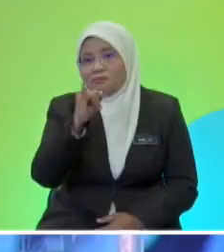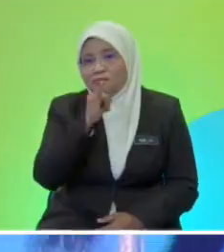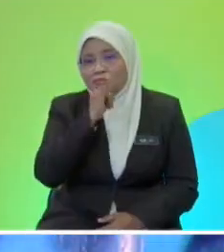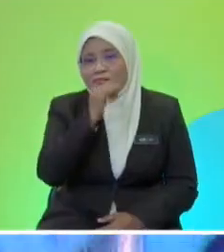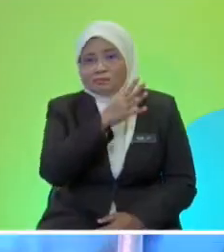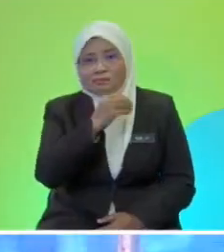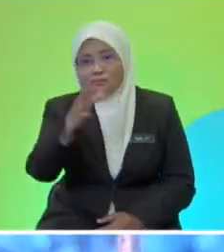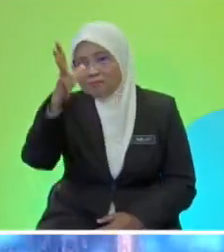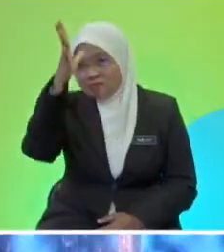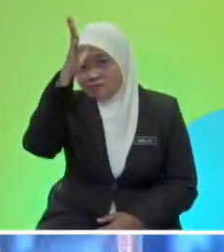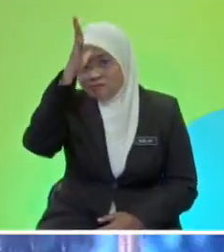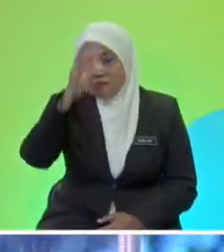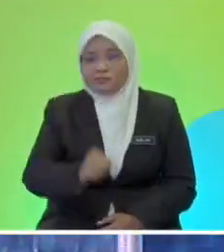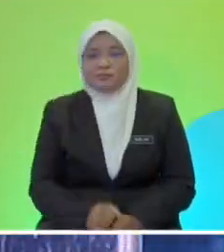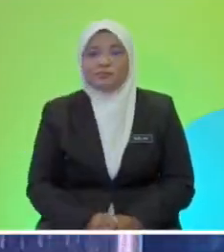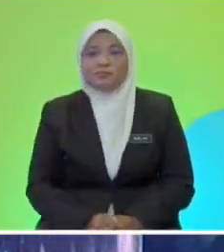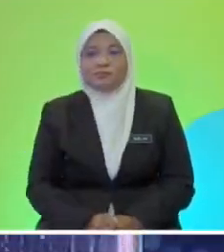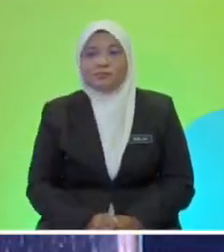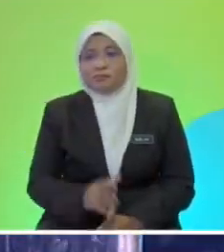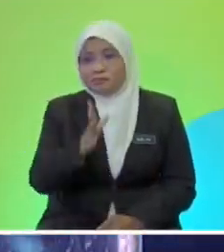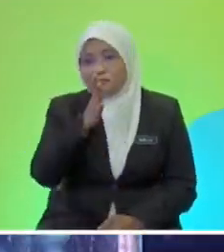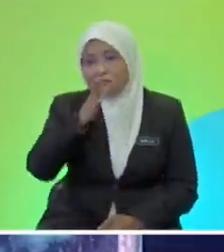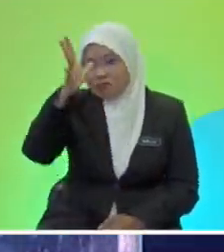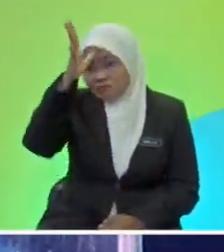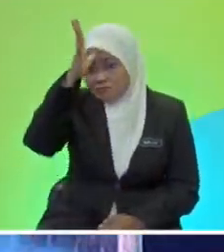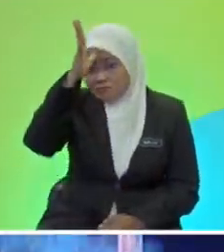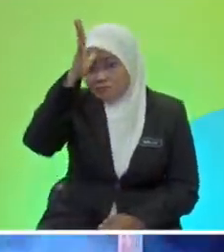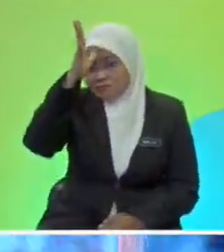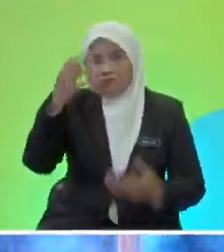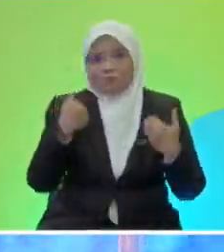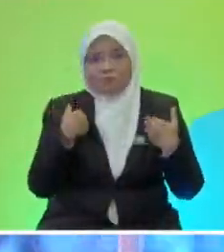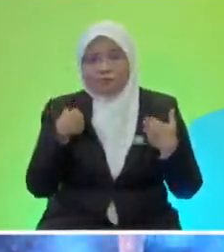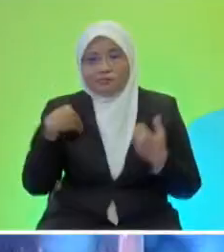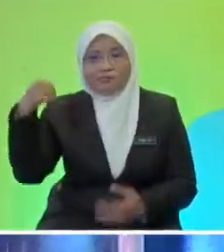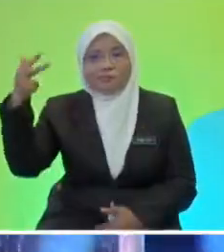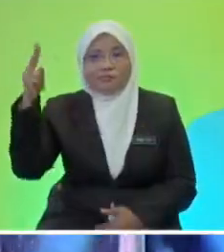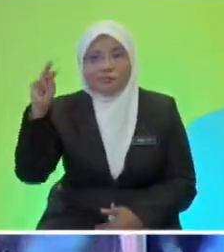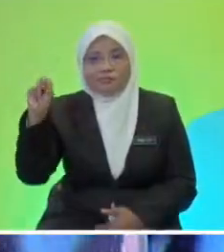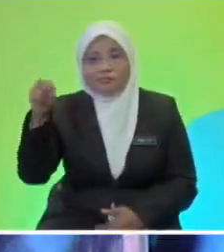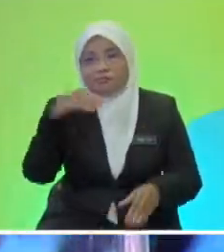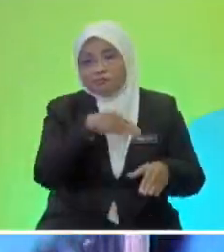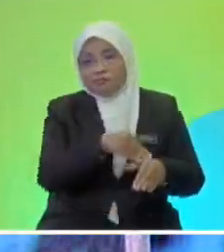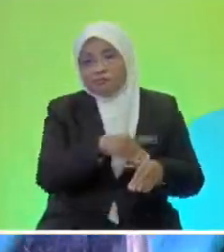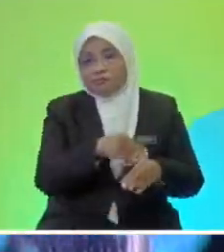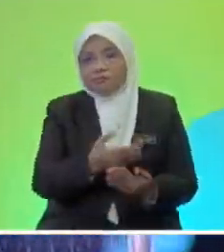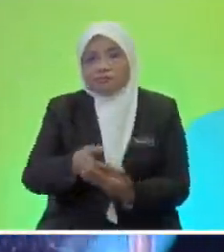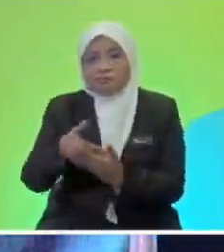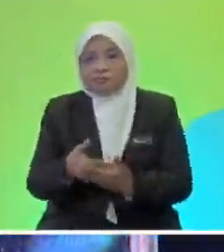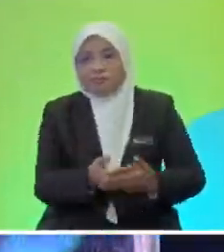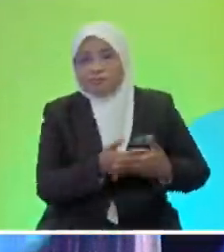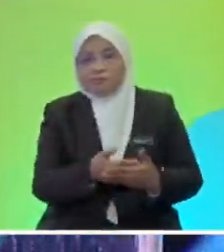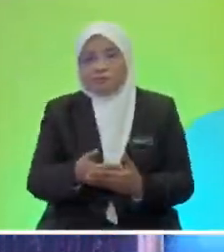Bapak Ibu Bapak tadi dia membekalkan Jane kepada anak tadi dan dan